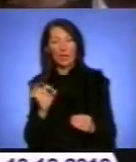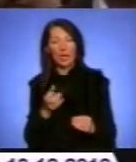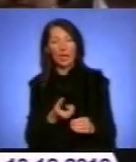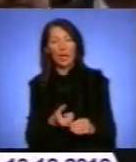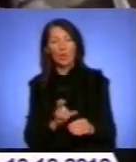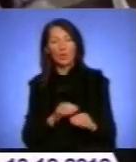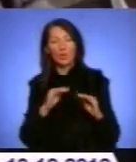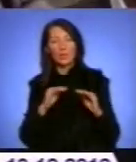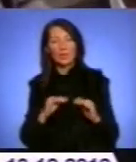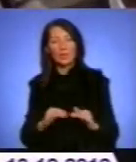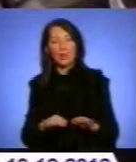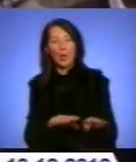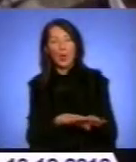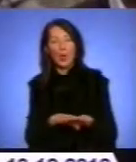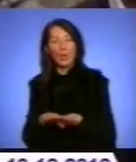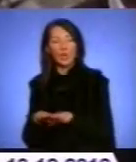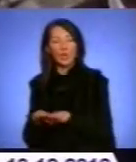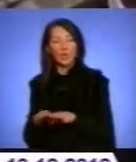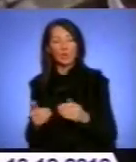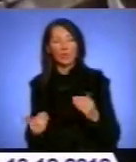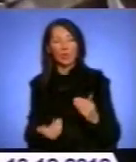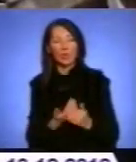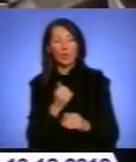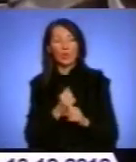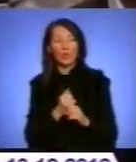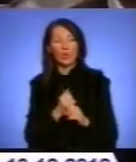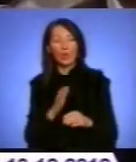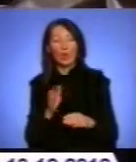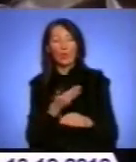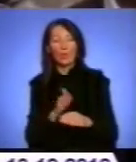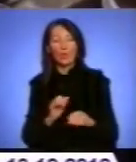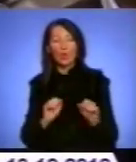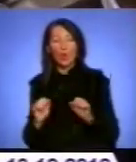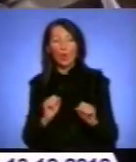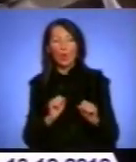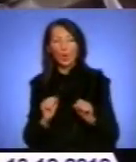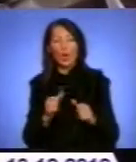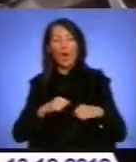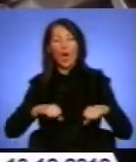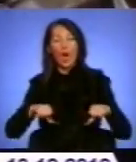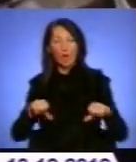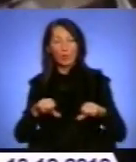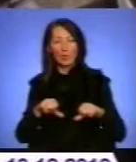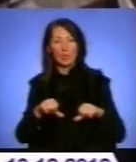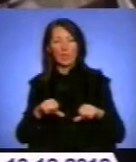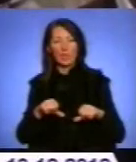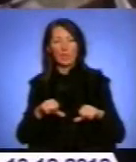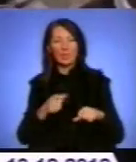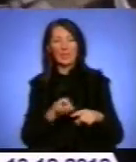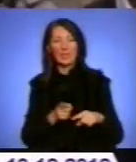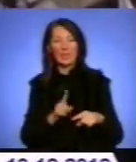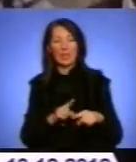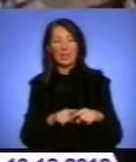низькому рівні. Відновила роботу міжурядова комісія,